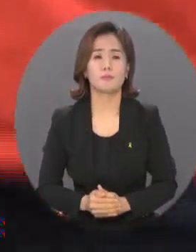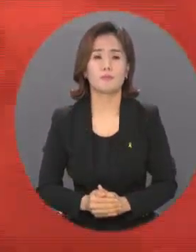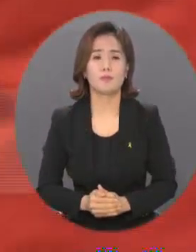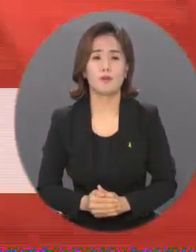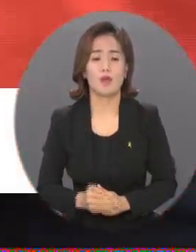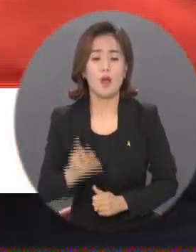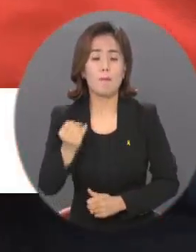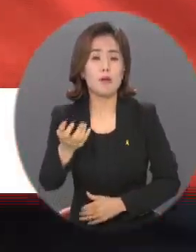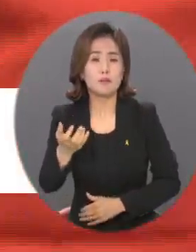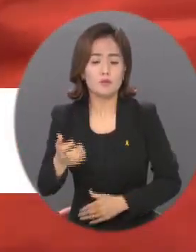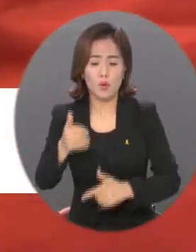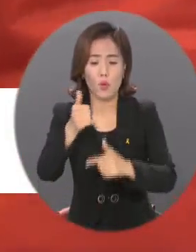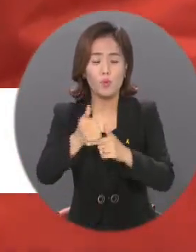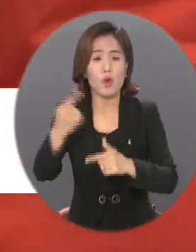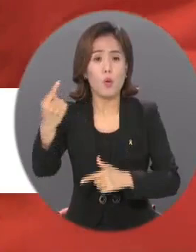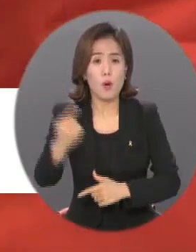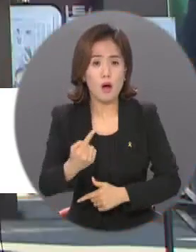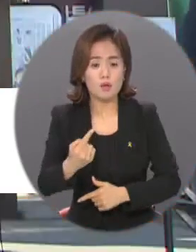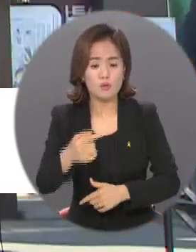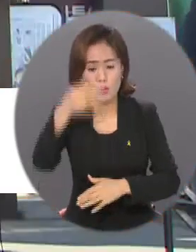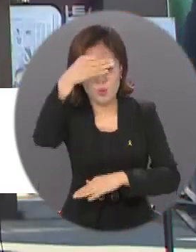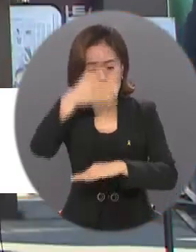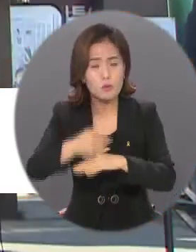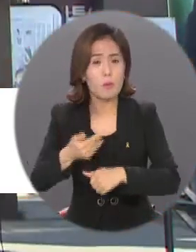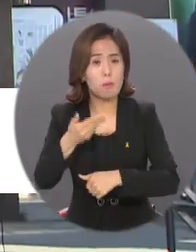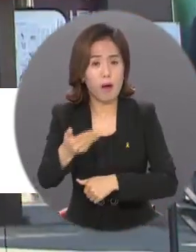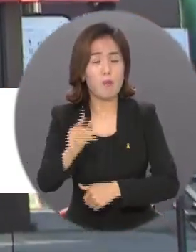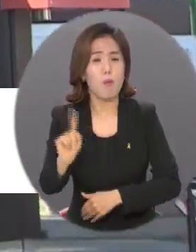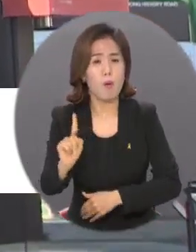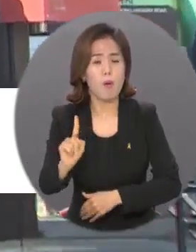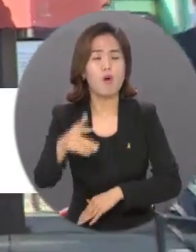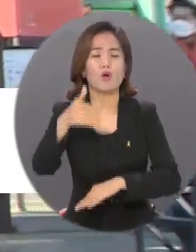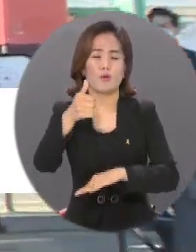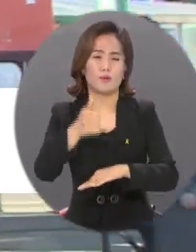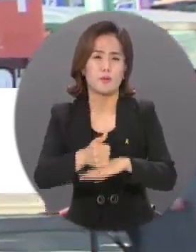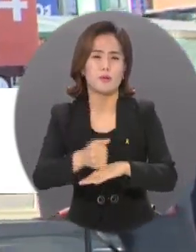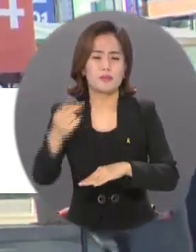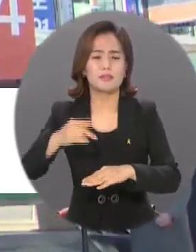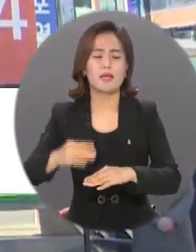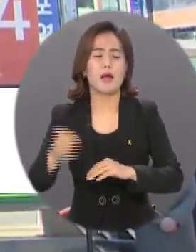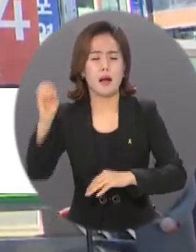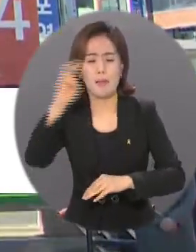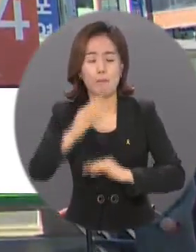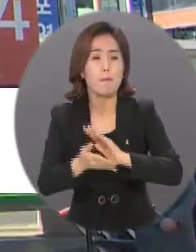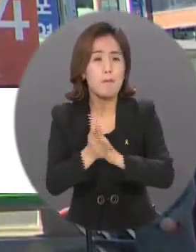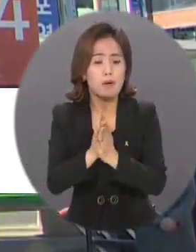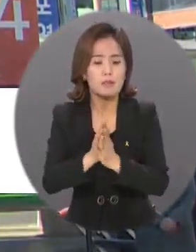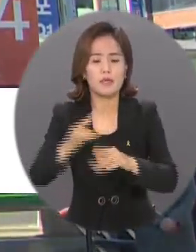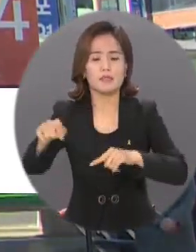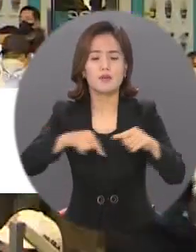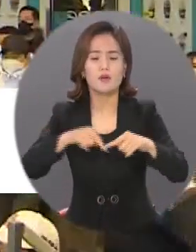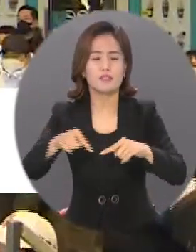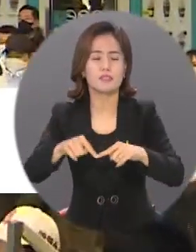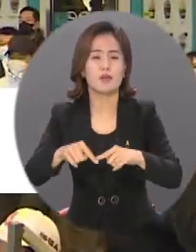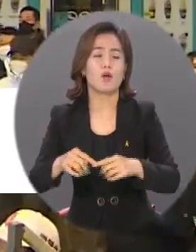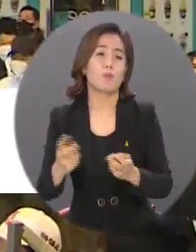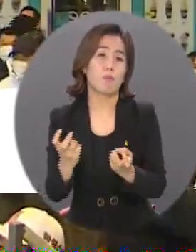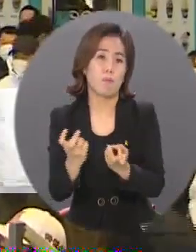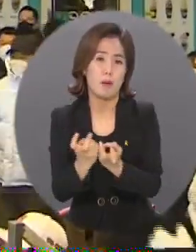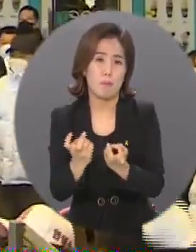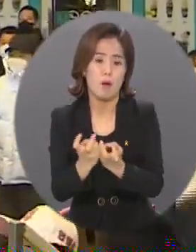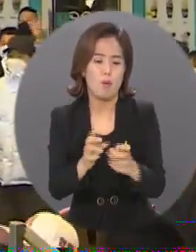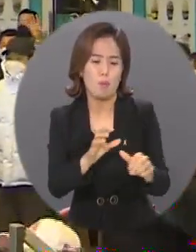불과 며칠 전 호남에서 했던 사죄가 결국 극적인 상황을 위한 정치적 수사와